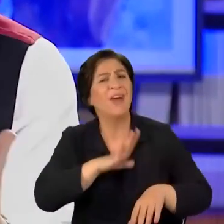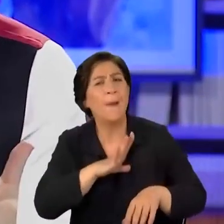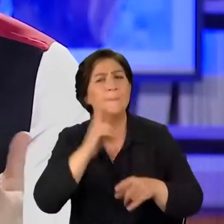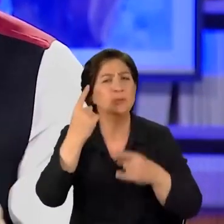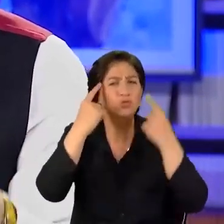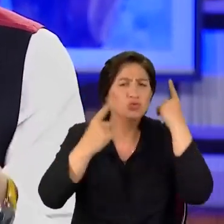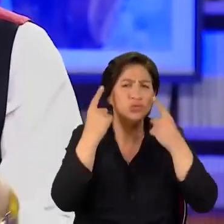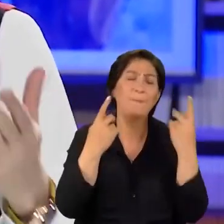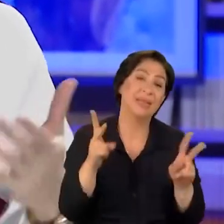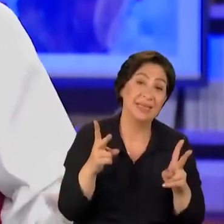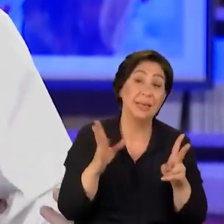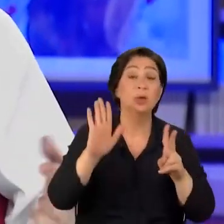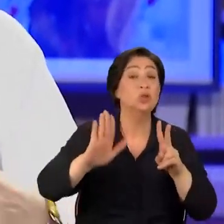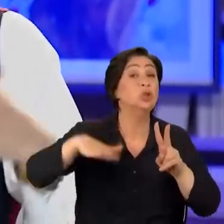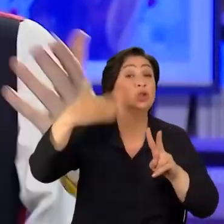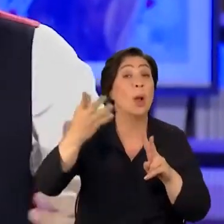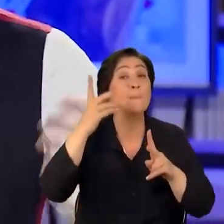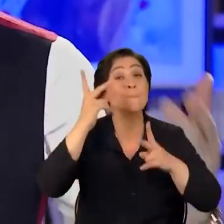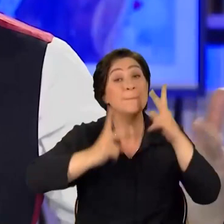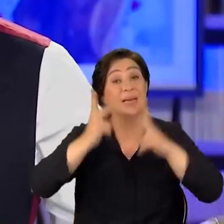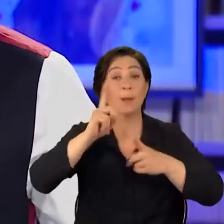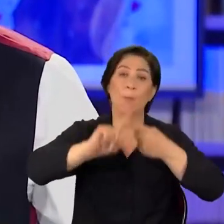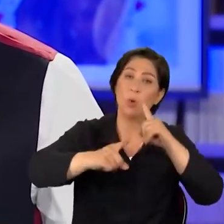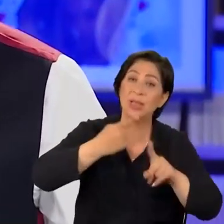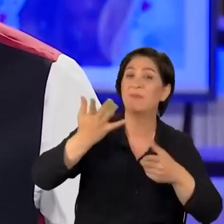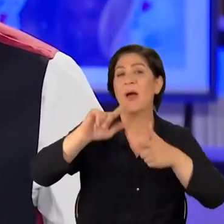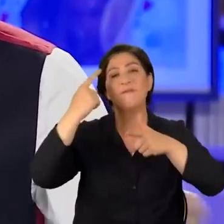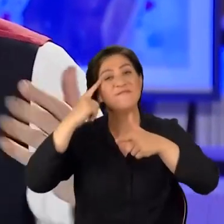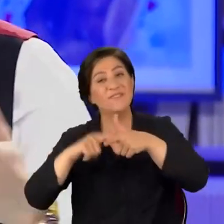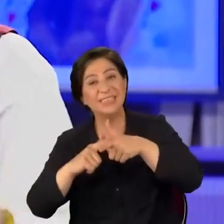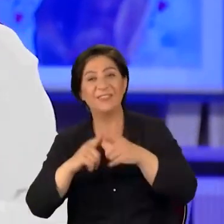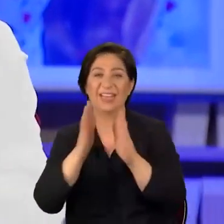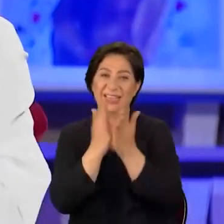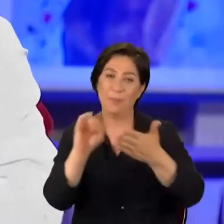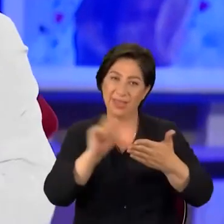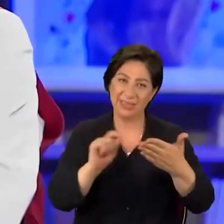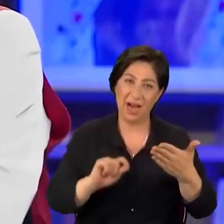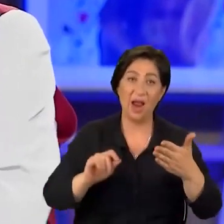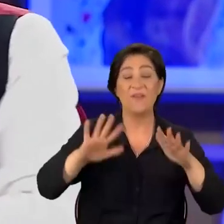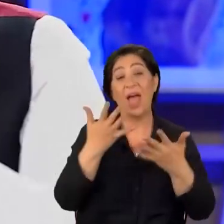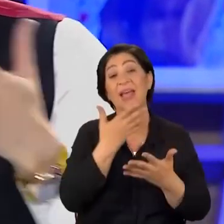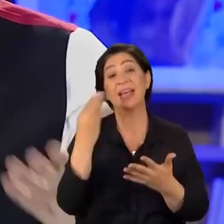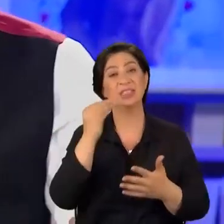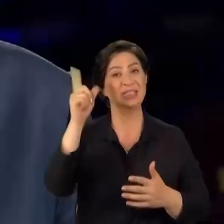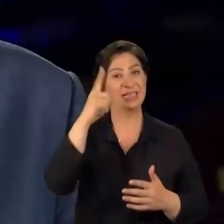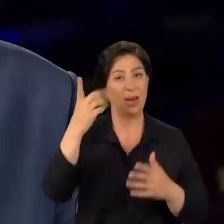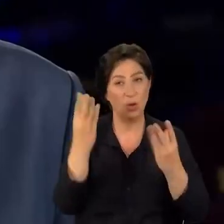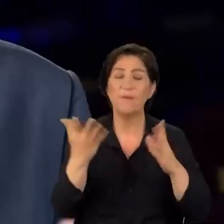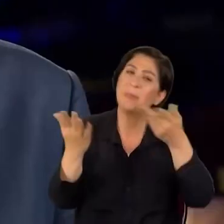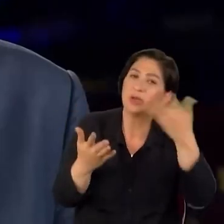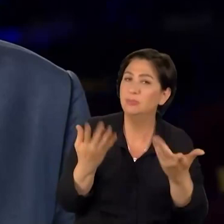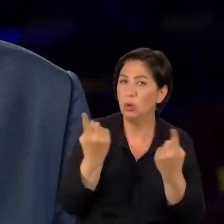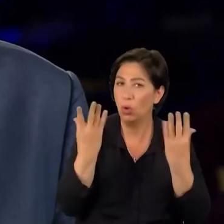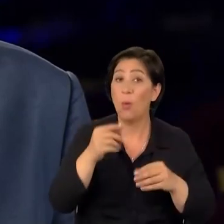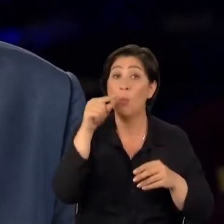kafa yormaktadırlar. Sonra bunlar bir takım siyasi ya da felsefe kitapları yazarlar ve ya da ya gençlik lideri olurlar ya başka bir şey olur.